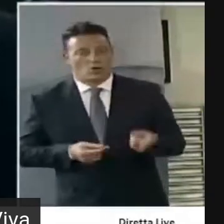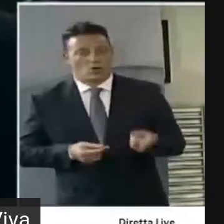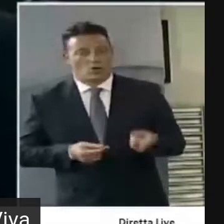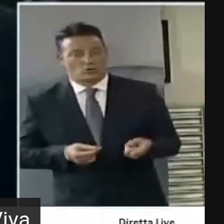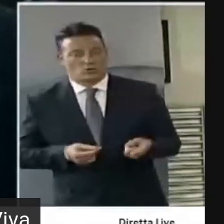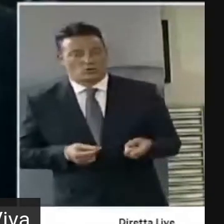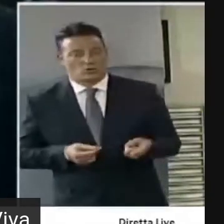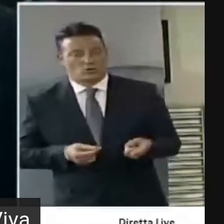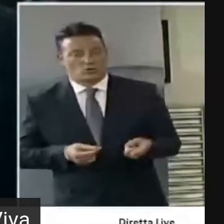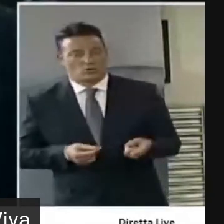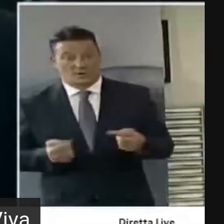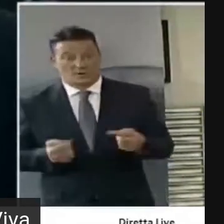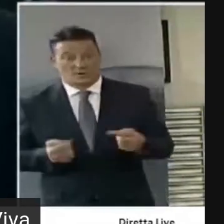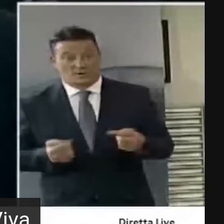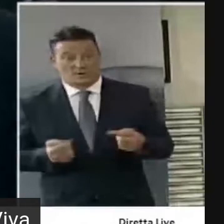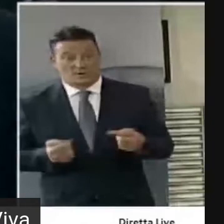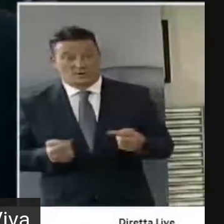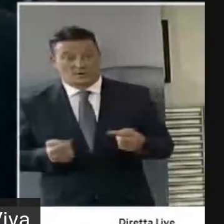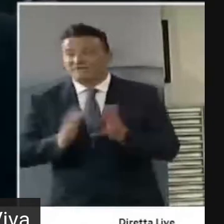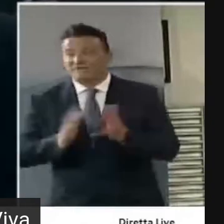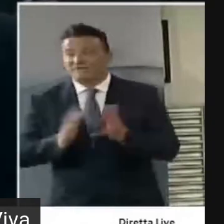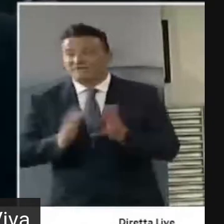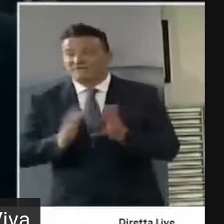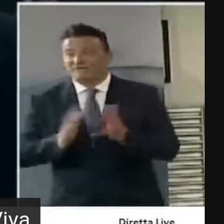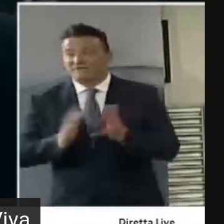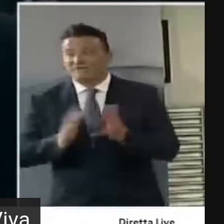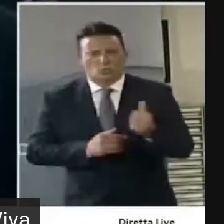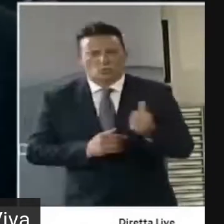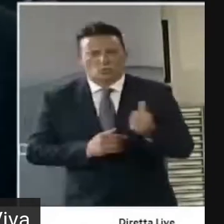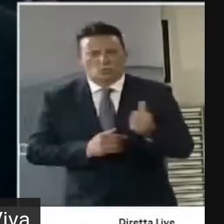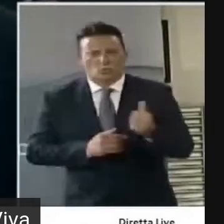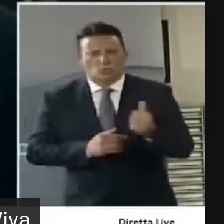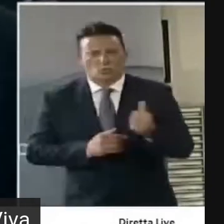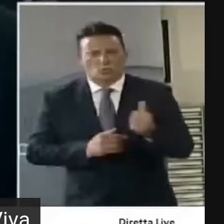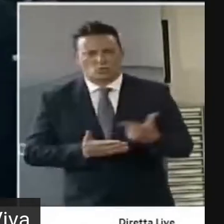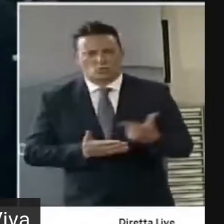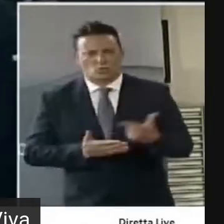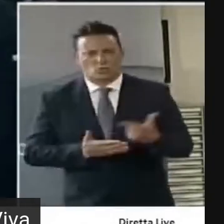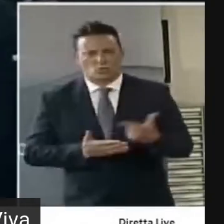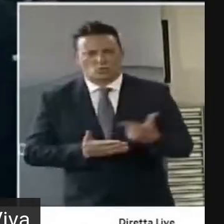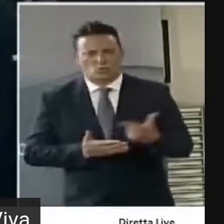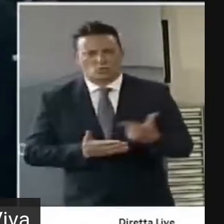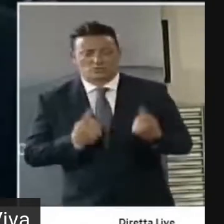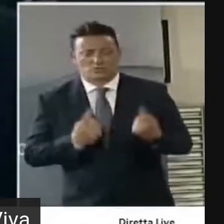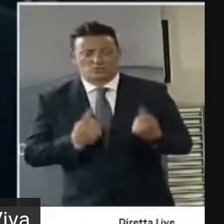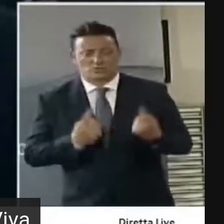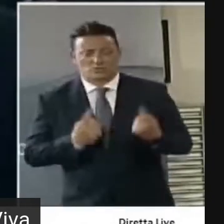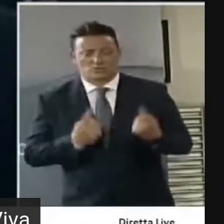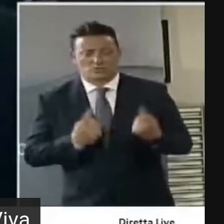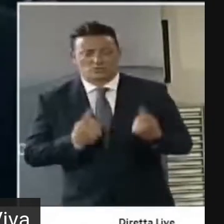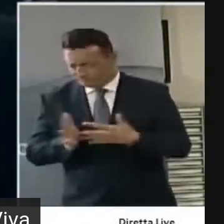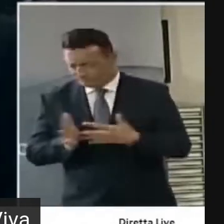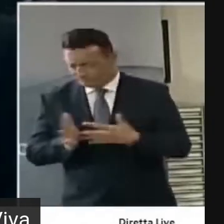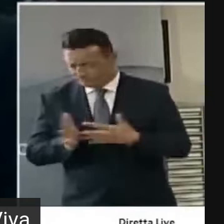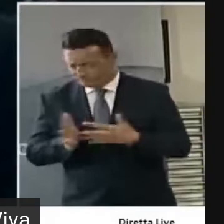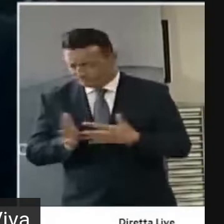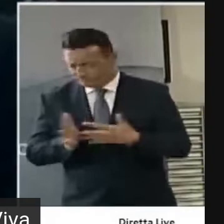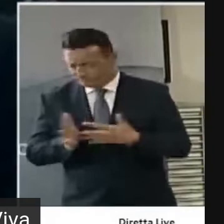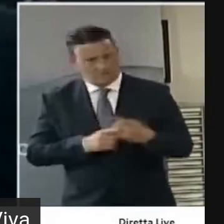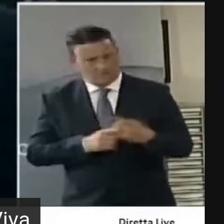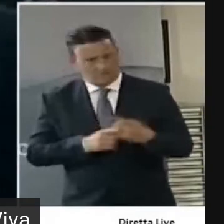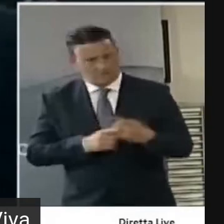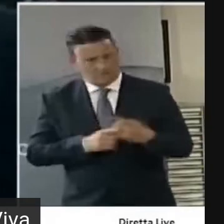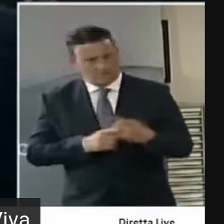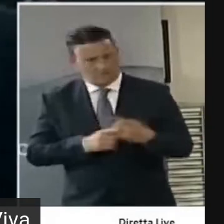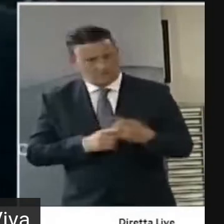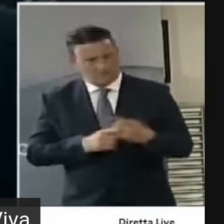e quindi diventa assolutamente determinante uscire dagli equivoci. E